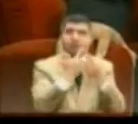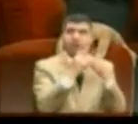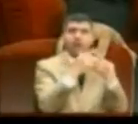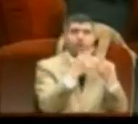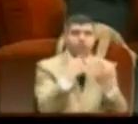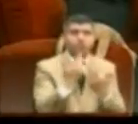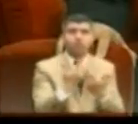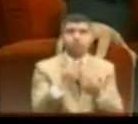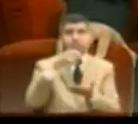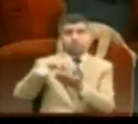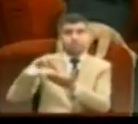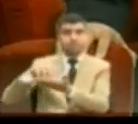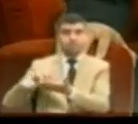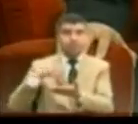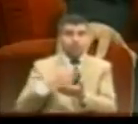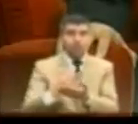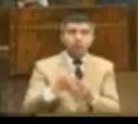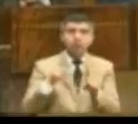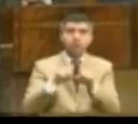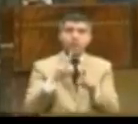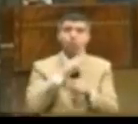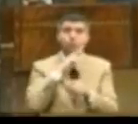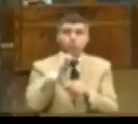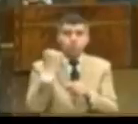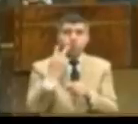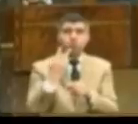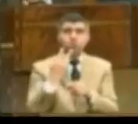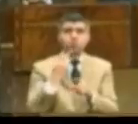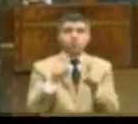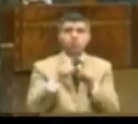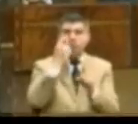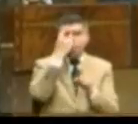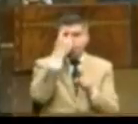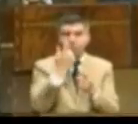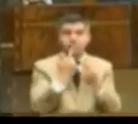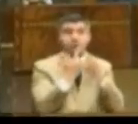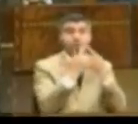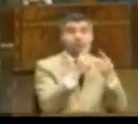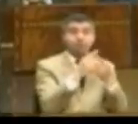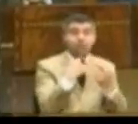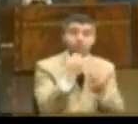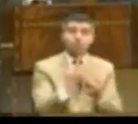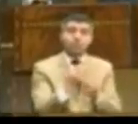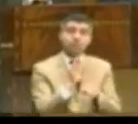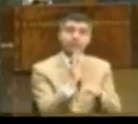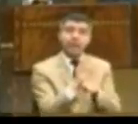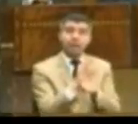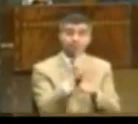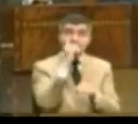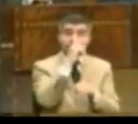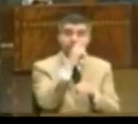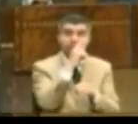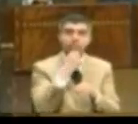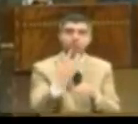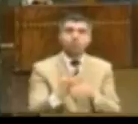اثنتين، يتحدثون عن هوية يهودية وهوية هندوسية وما إلى ذلك. حتى لا نطلع عليكم، هناك مجموعة من الأمور